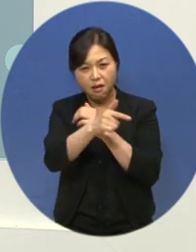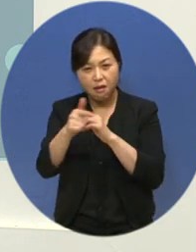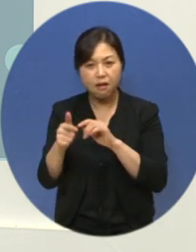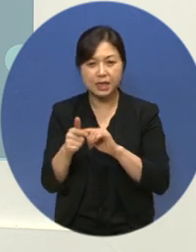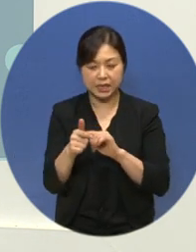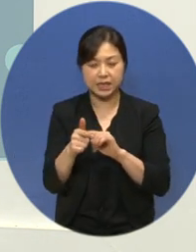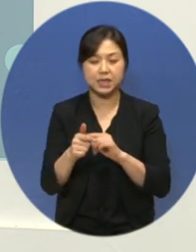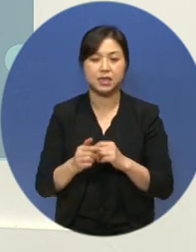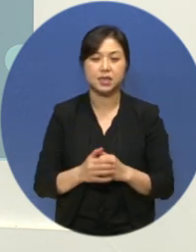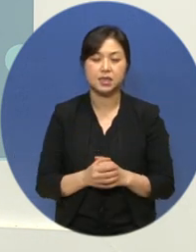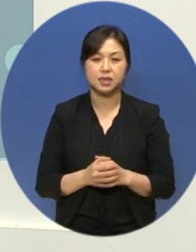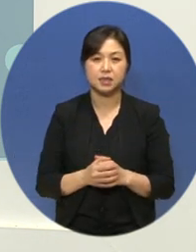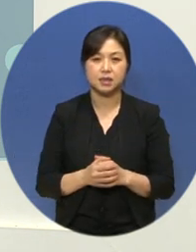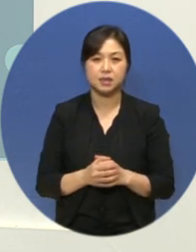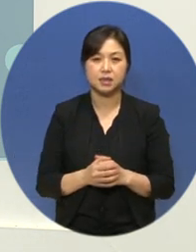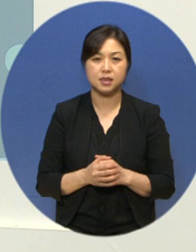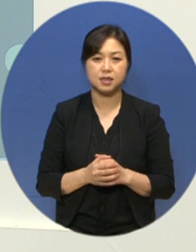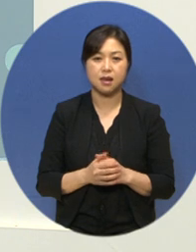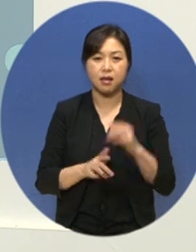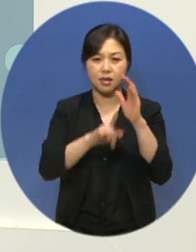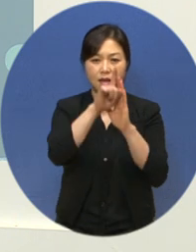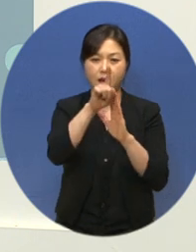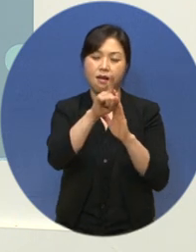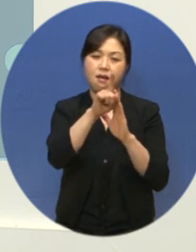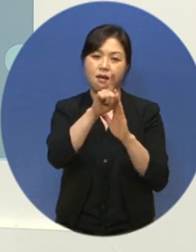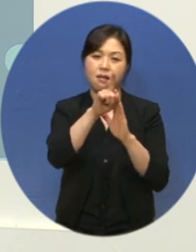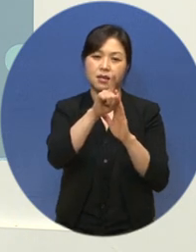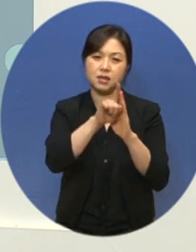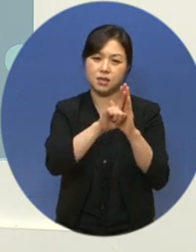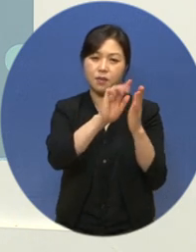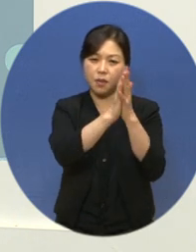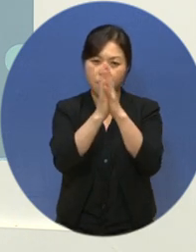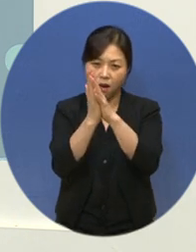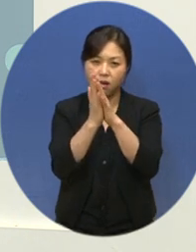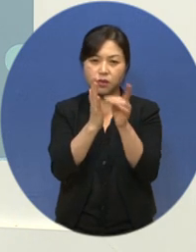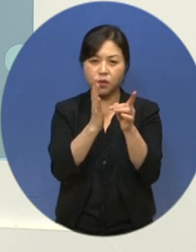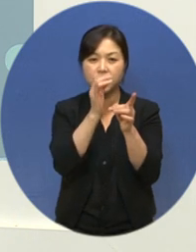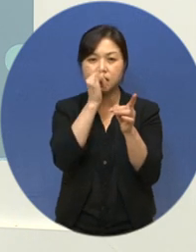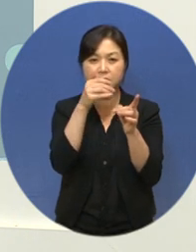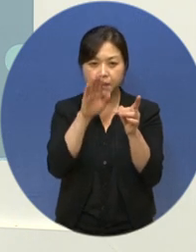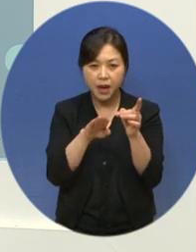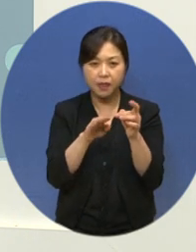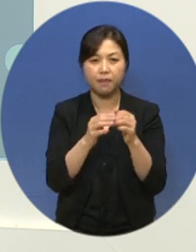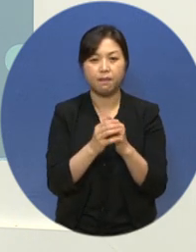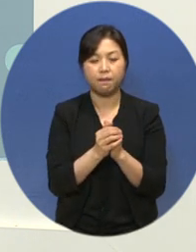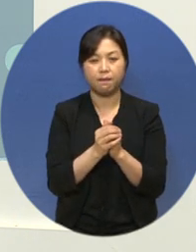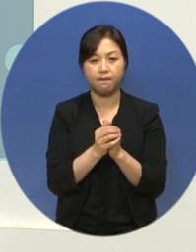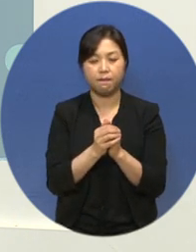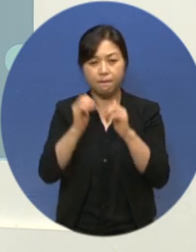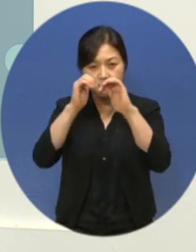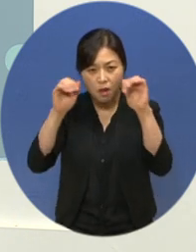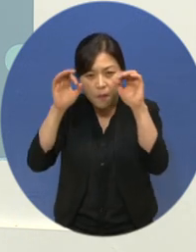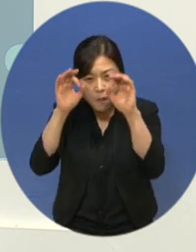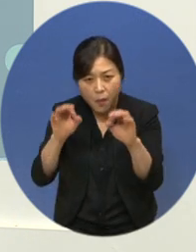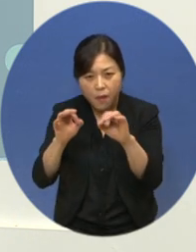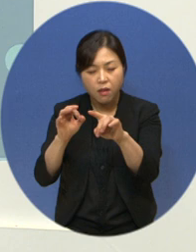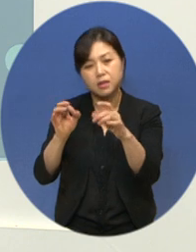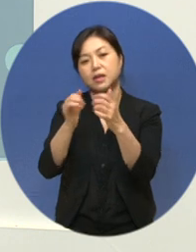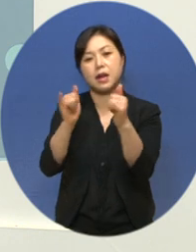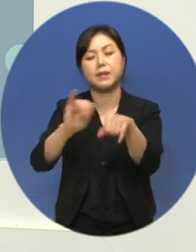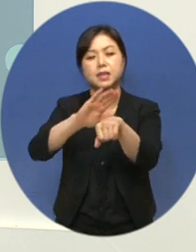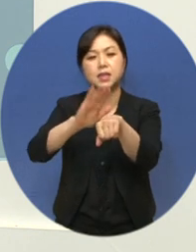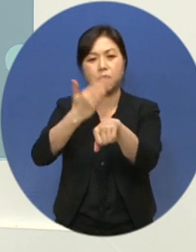문제가 천재지변 이라고 하지만 은 40 사실은 인재 같다